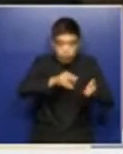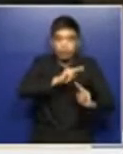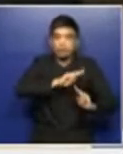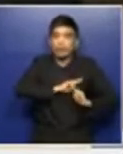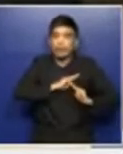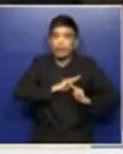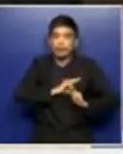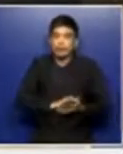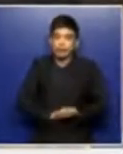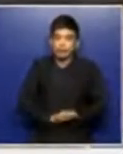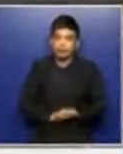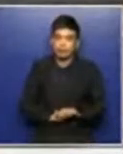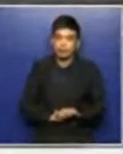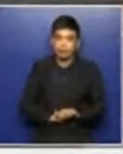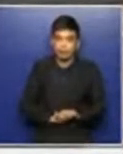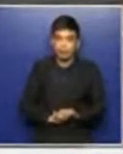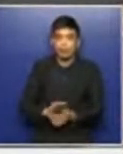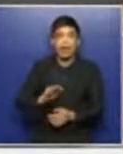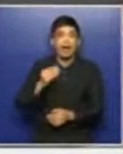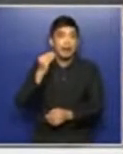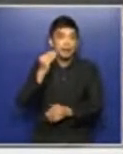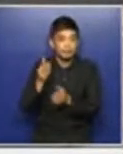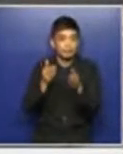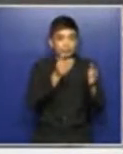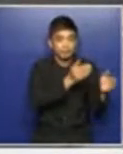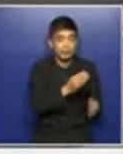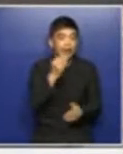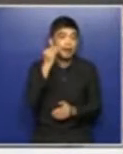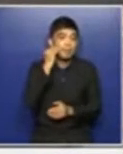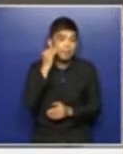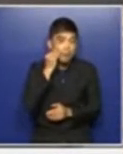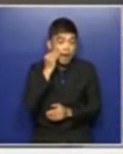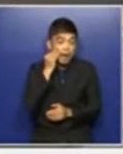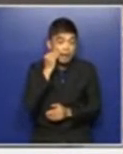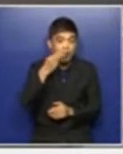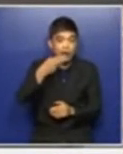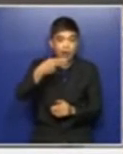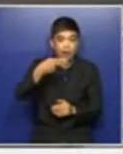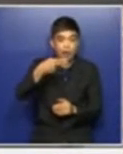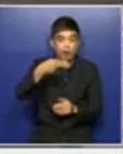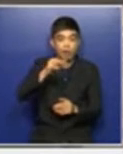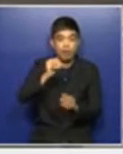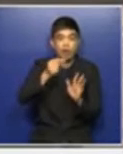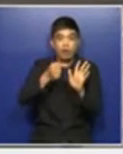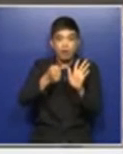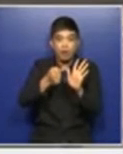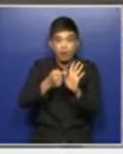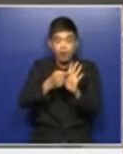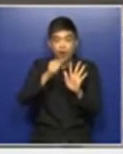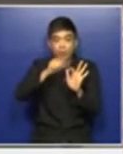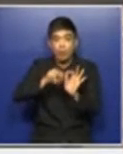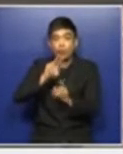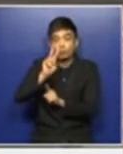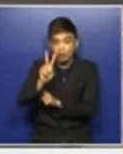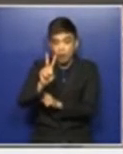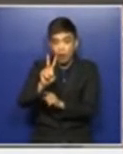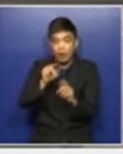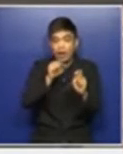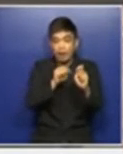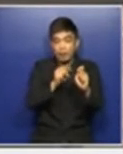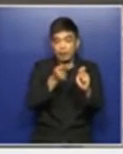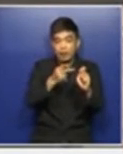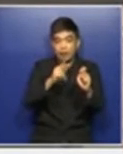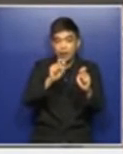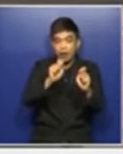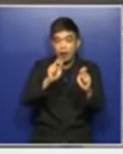หมู่สองบ้านช้างแหกตำบลพุดินนาอำเภอคลองทุ่มจังหวั